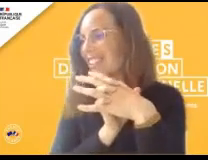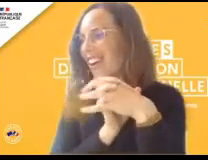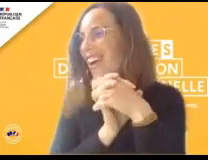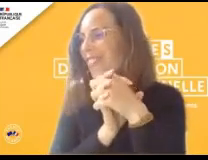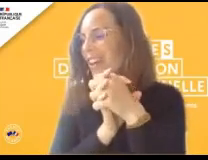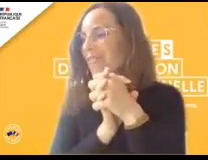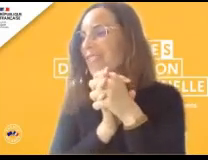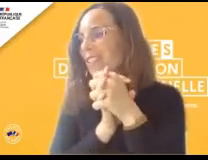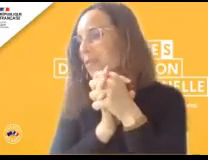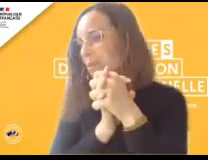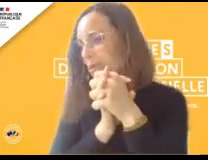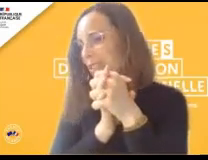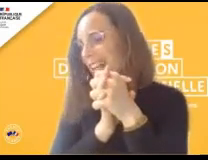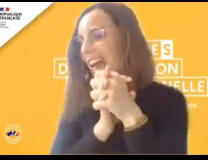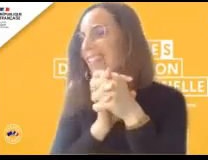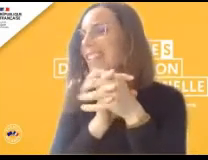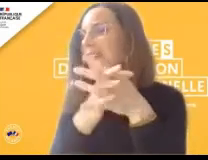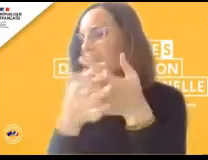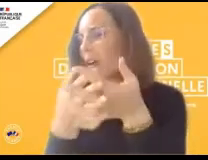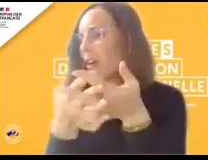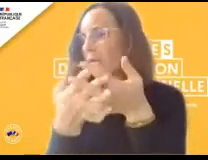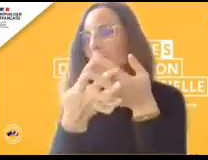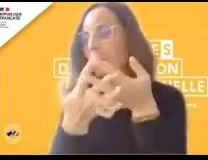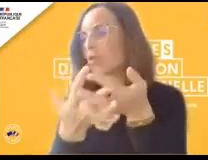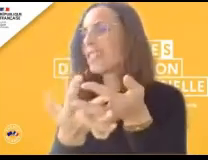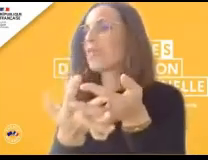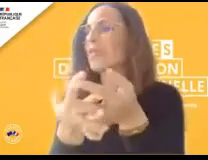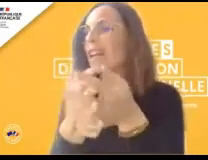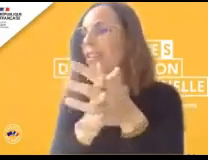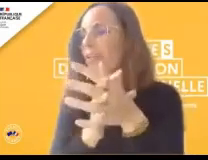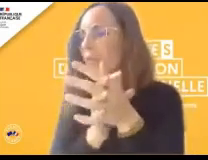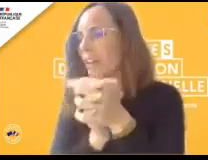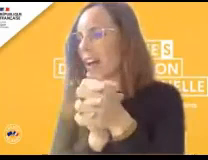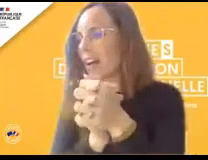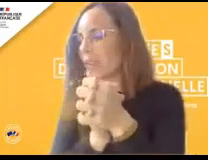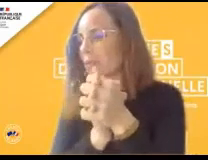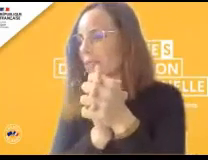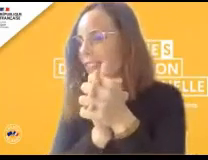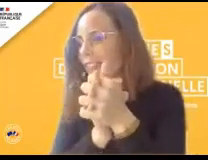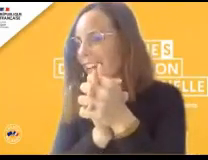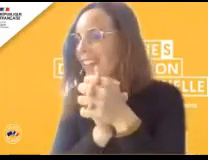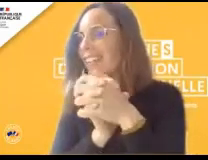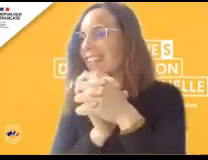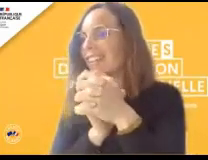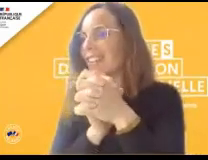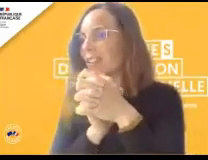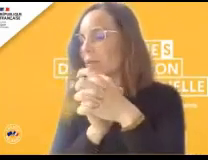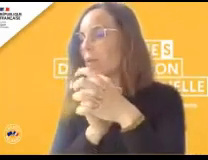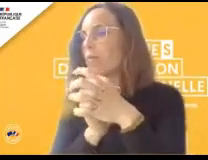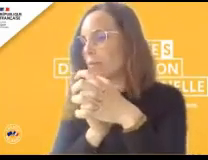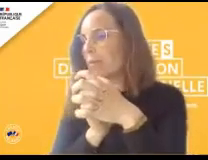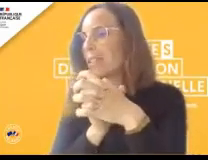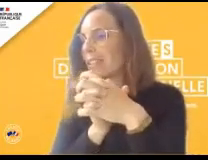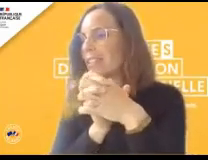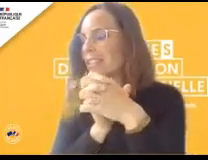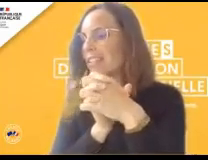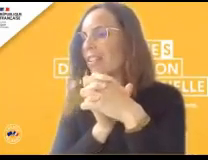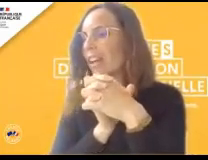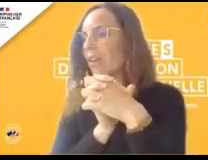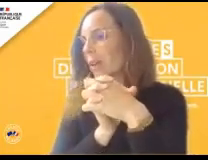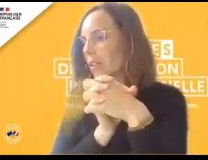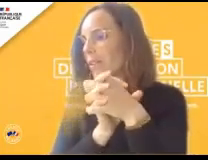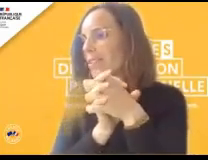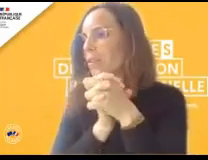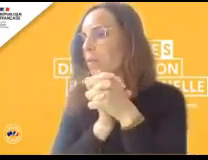acquiesce, que vous êtes toujours salarié, vous êtes toujours titulaire d'un contrat de travail dont vous pouvez bénéficier